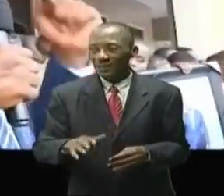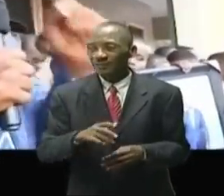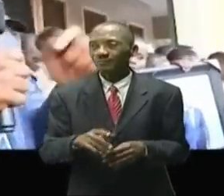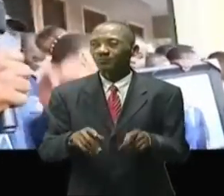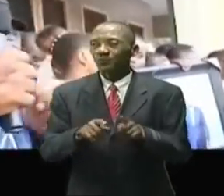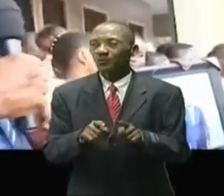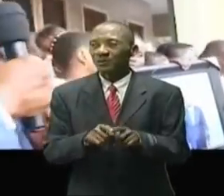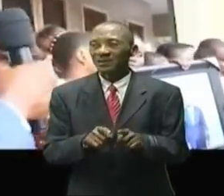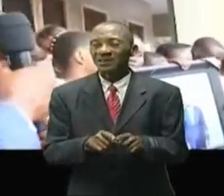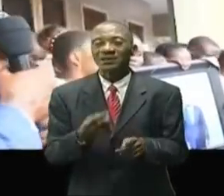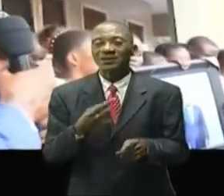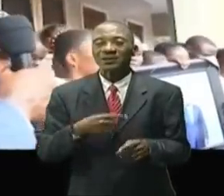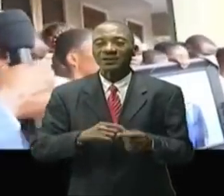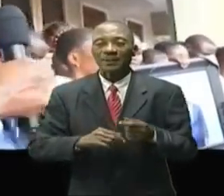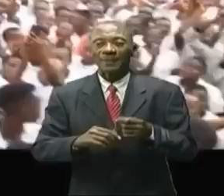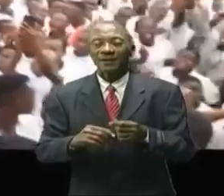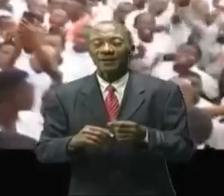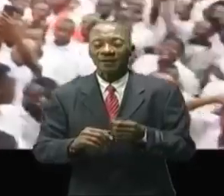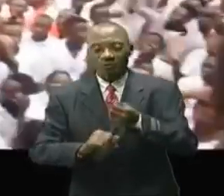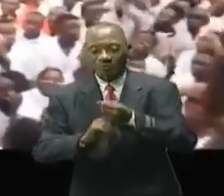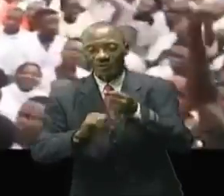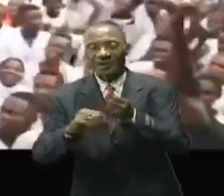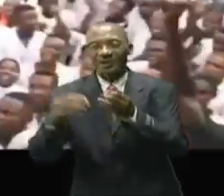les ambassadeurs du président de la République.